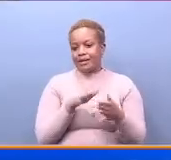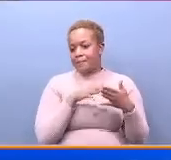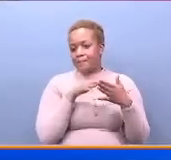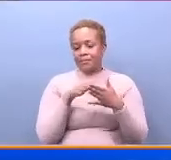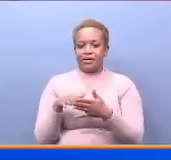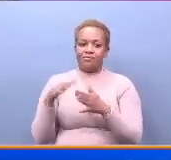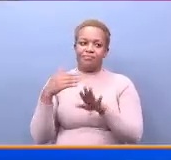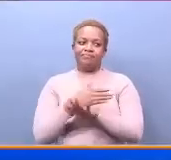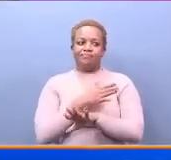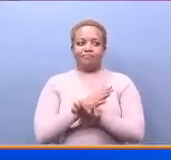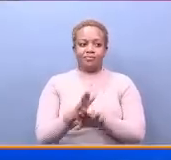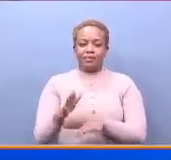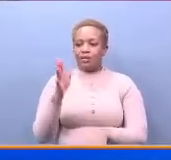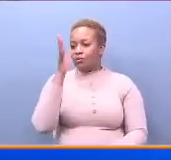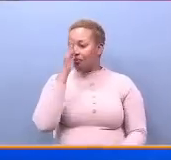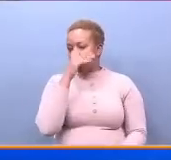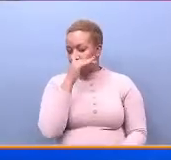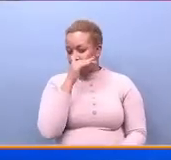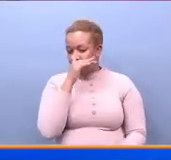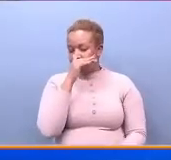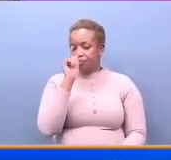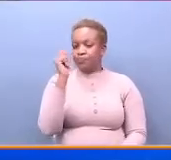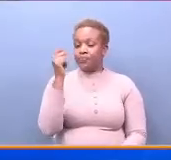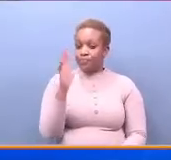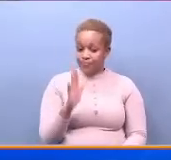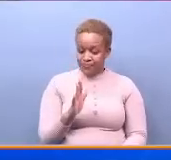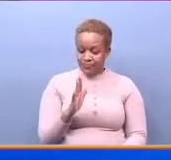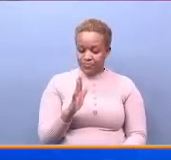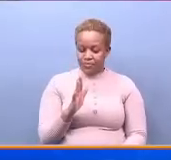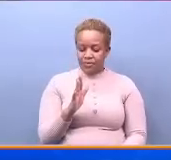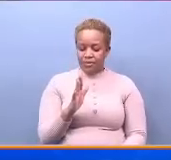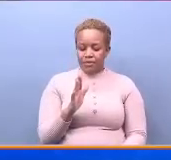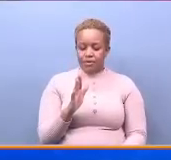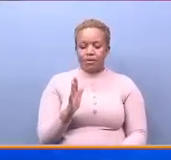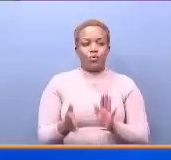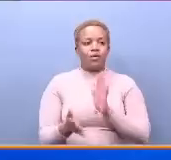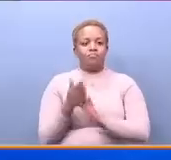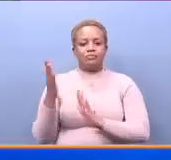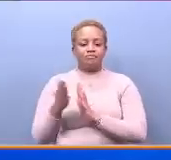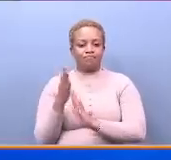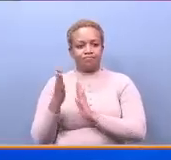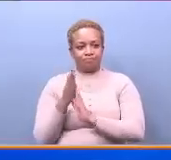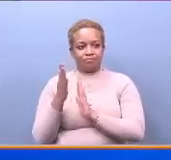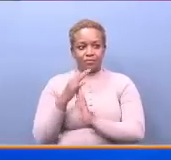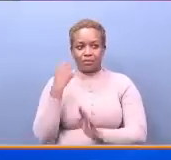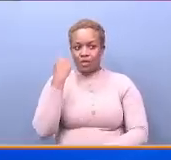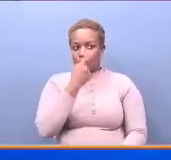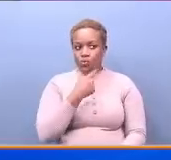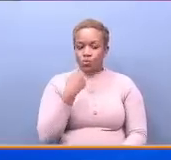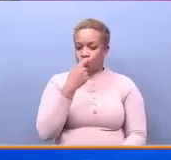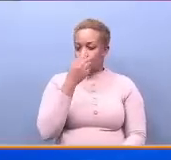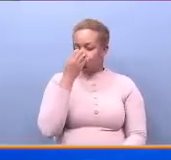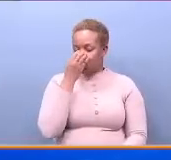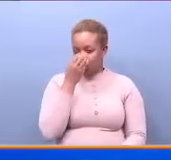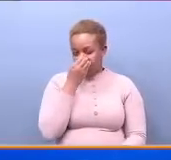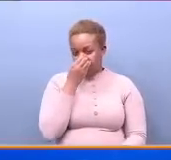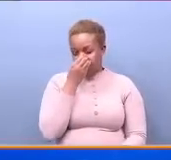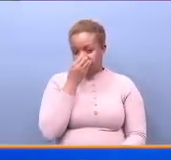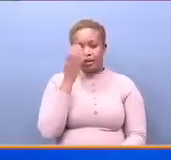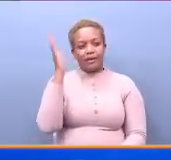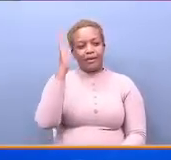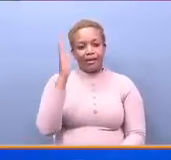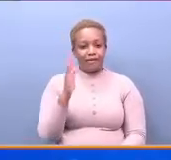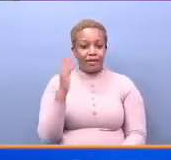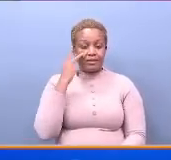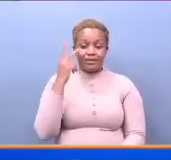Ukora, uongo, kudanganya wa Kenya, ni kama walikuwa wanaharakishwa sana na mtu. Hatujaona kwa historia ya Kenya mahakama